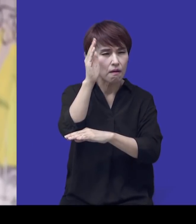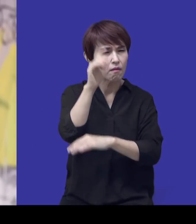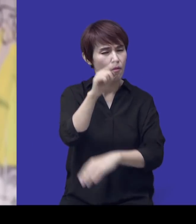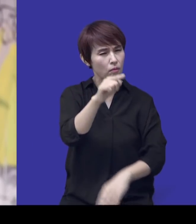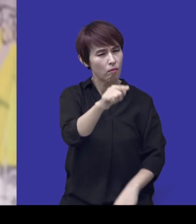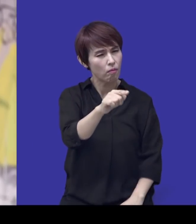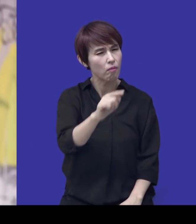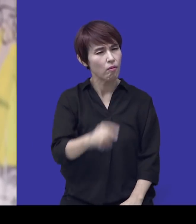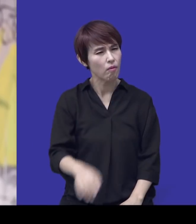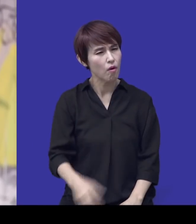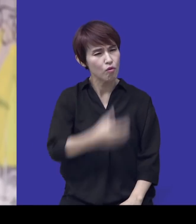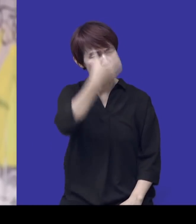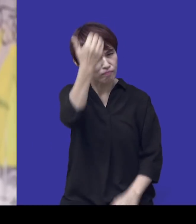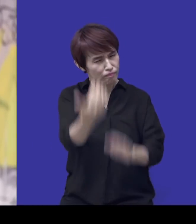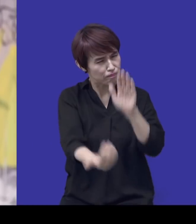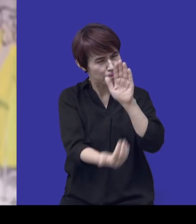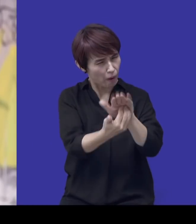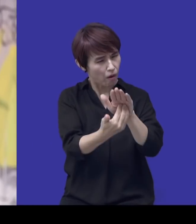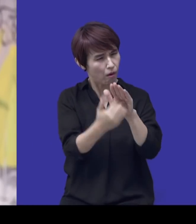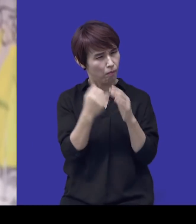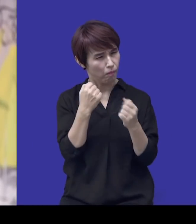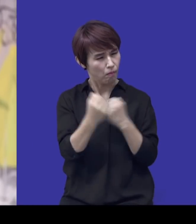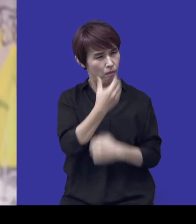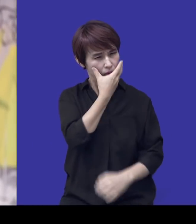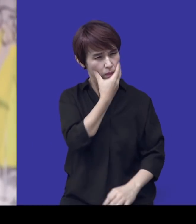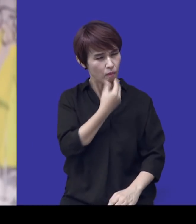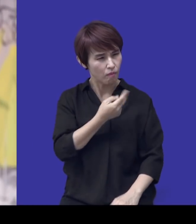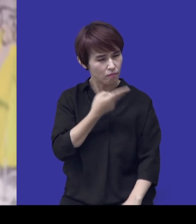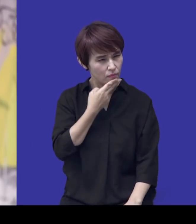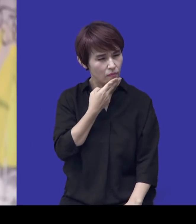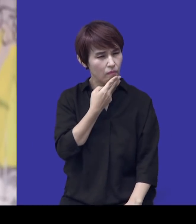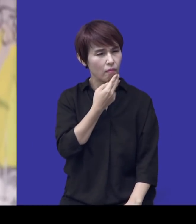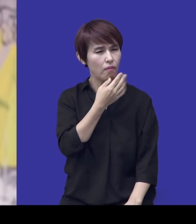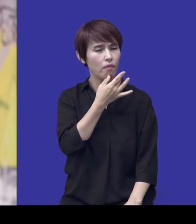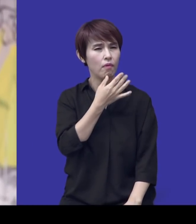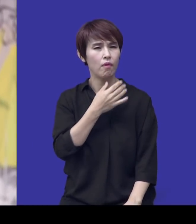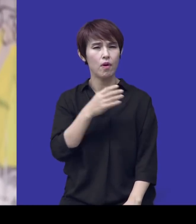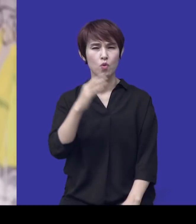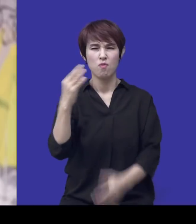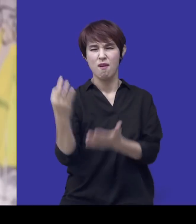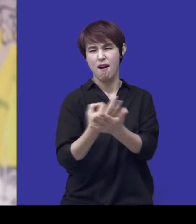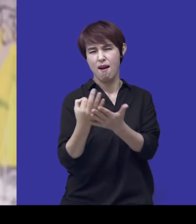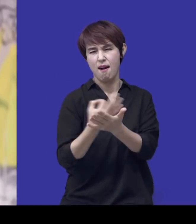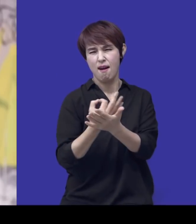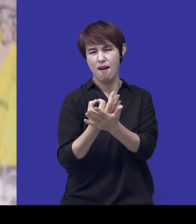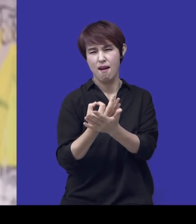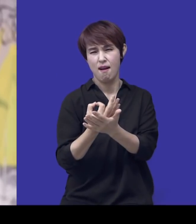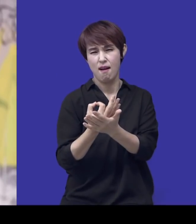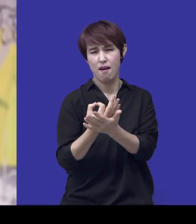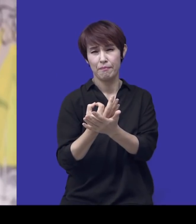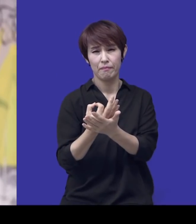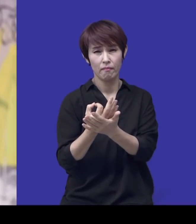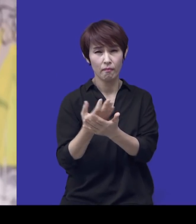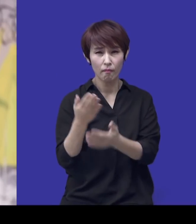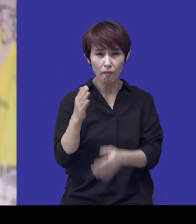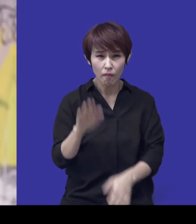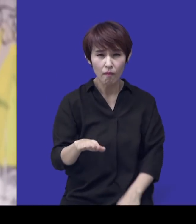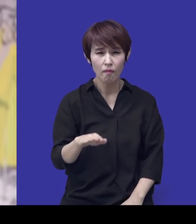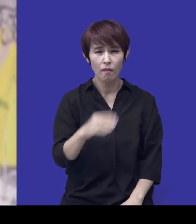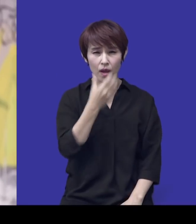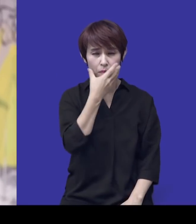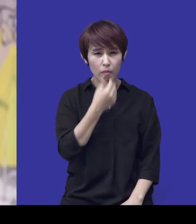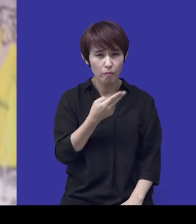행복하지 않을 수 있구나. 네. 돈을 아무리 많이 벌어도 행복하지 않을 수 있고 예.